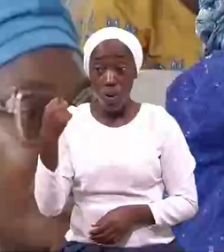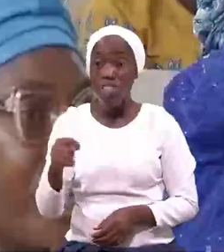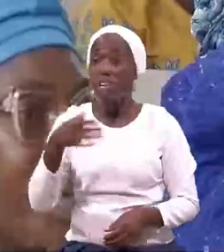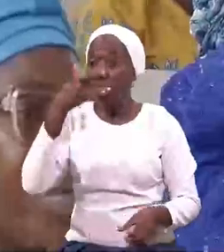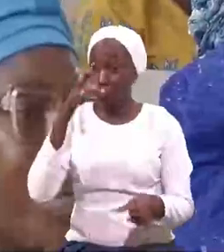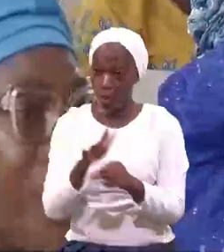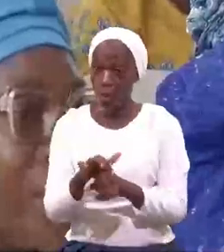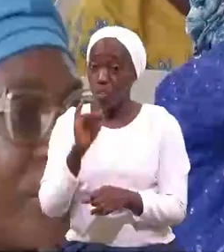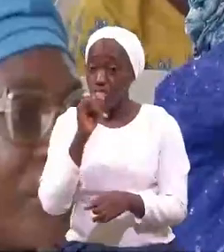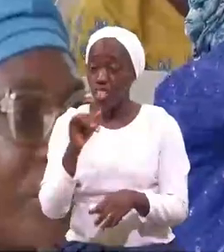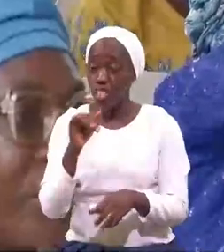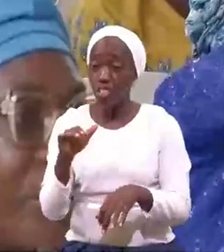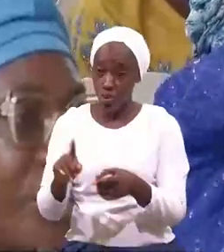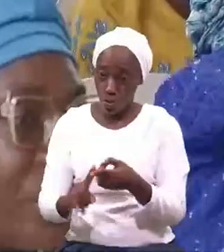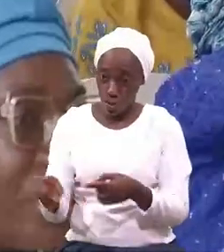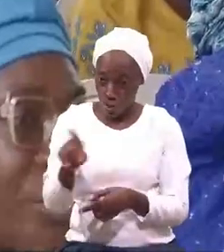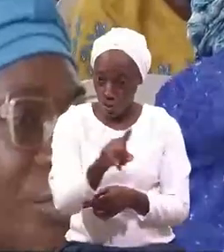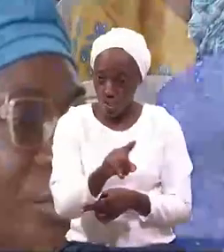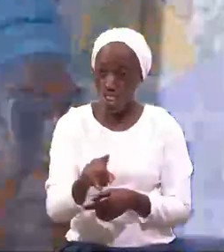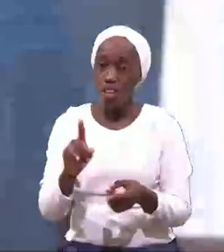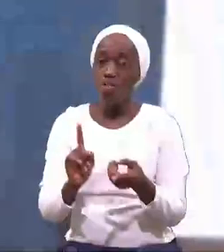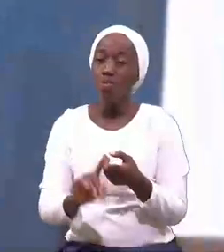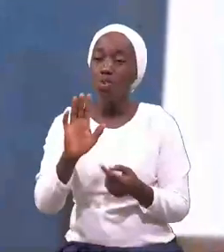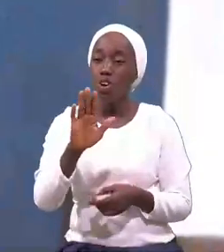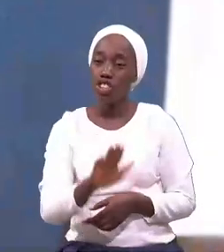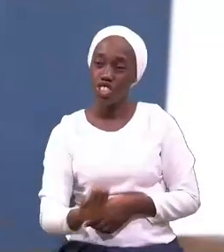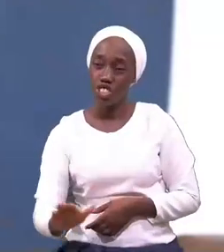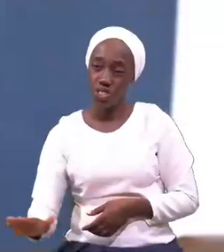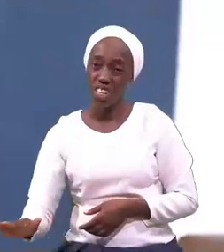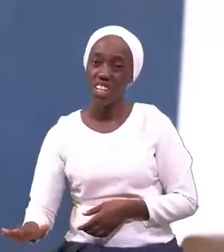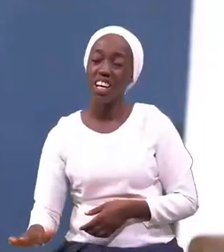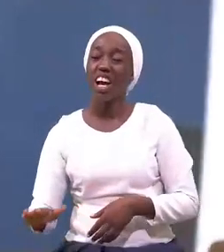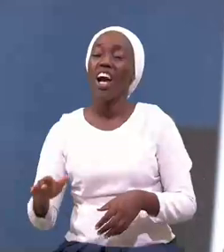Parce que la promesse est pour vous, pour vos enfants.